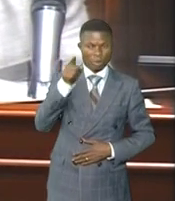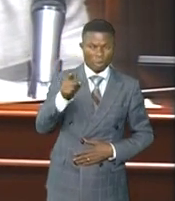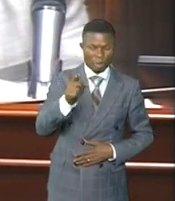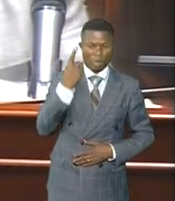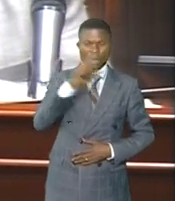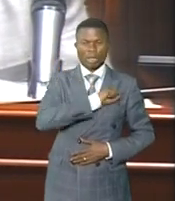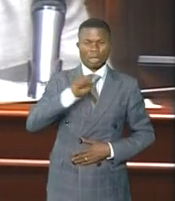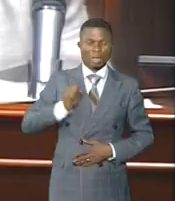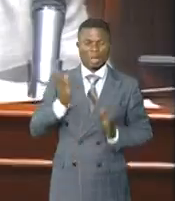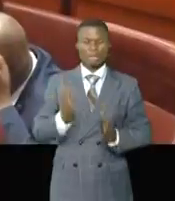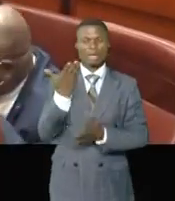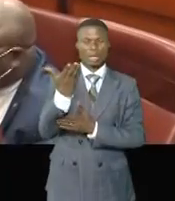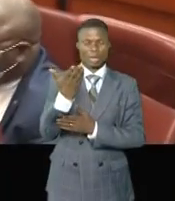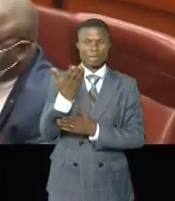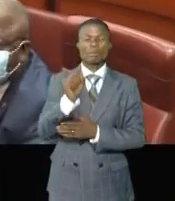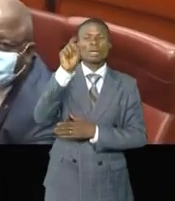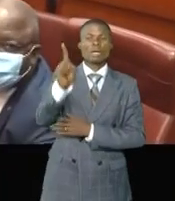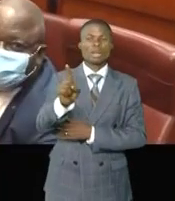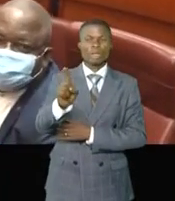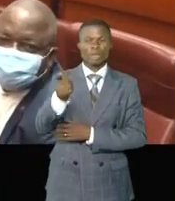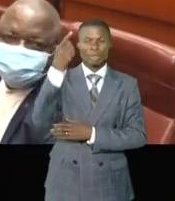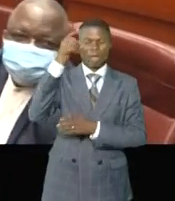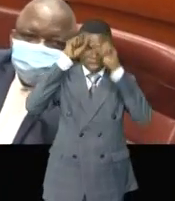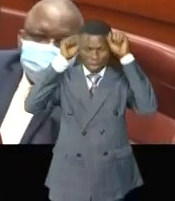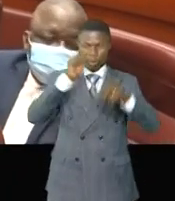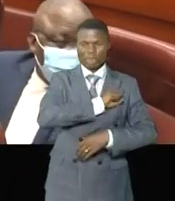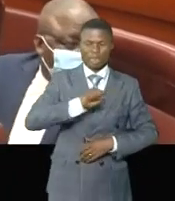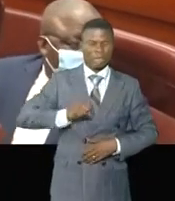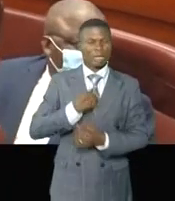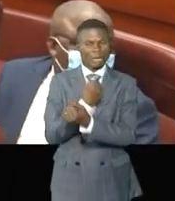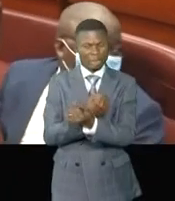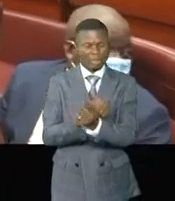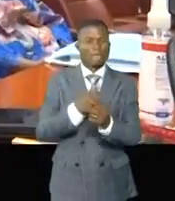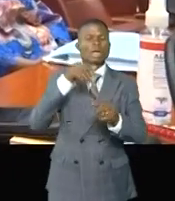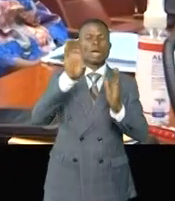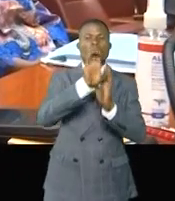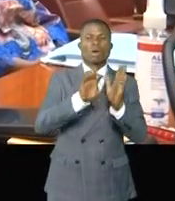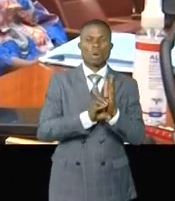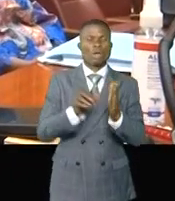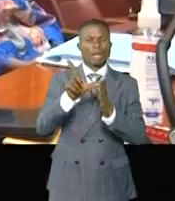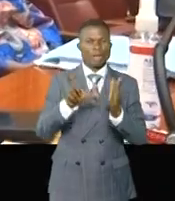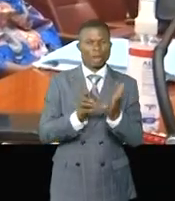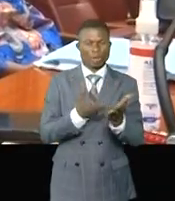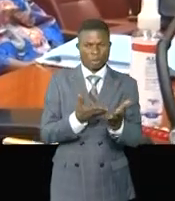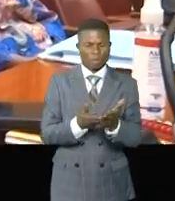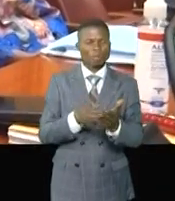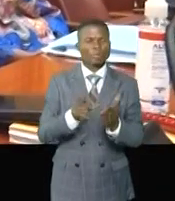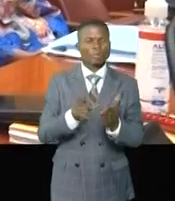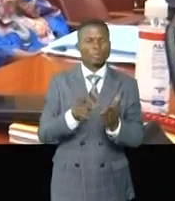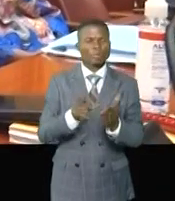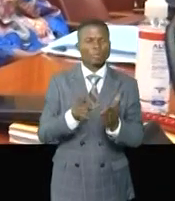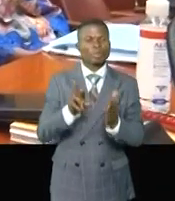a sollicité une motion pour le président du Sénat qui tient au respect de la Constitution, la loi des lois et du règlement intérieur